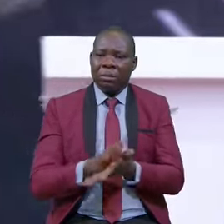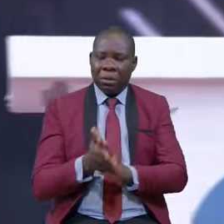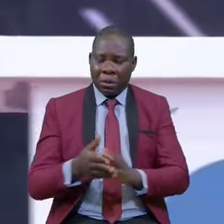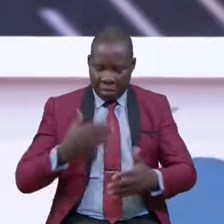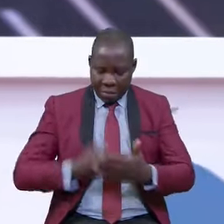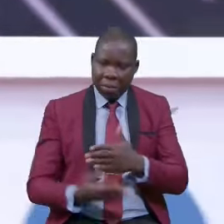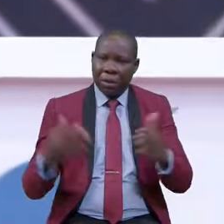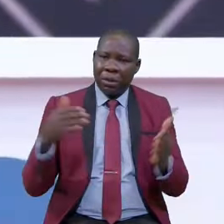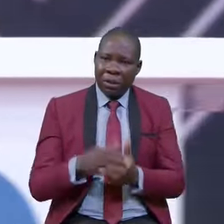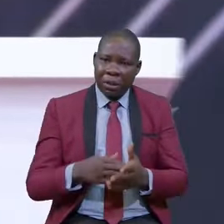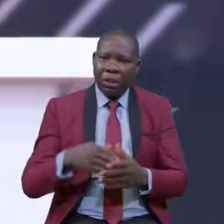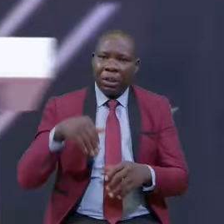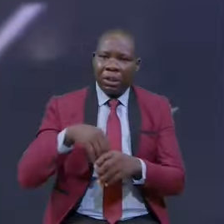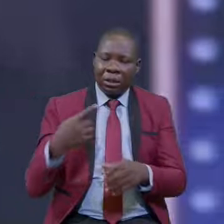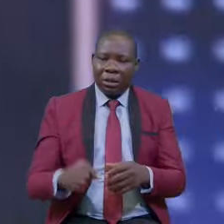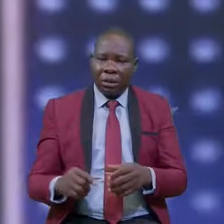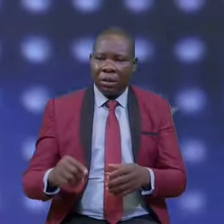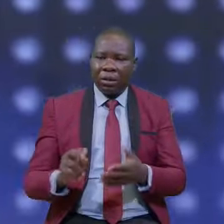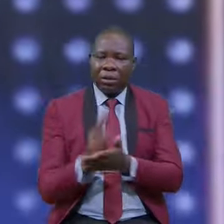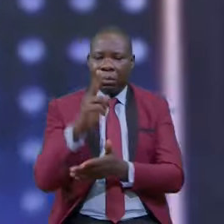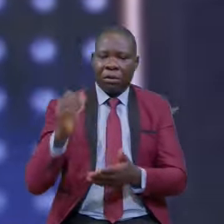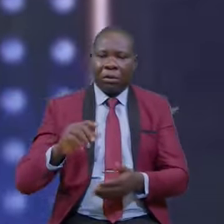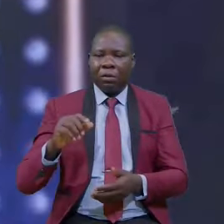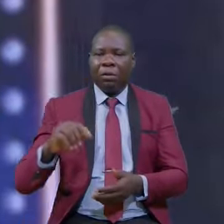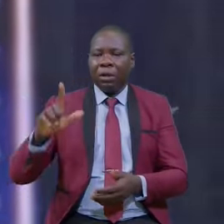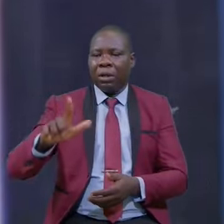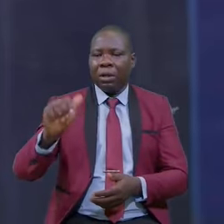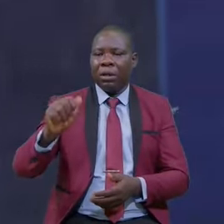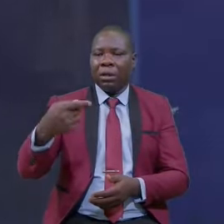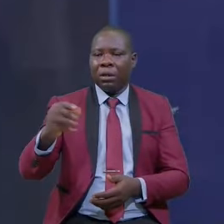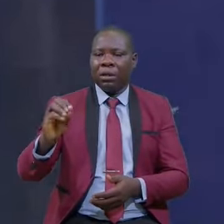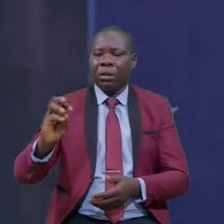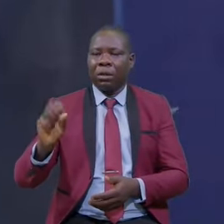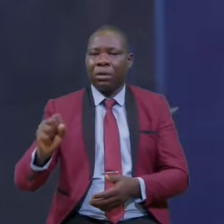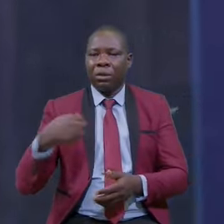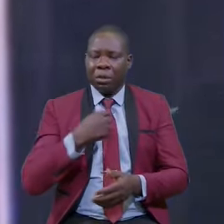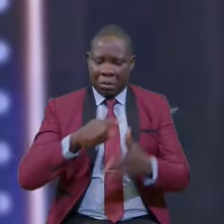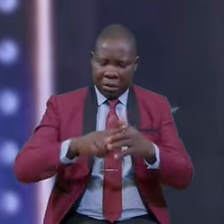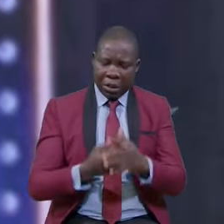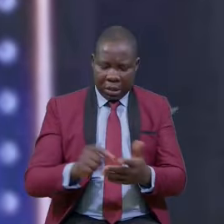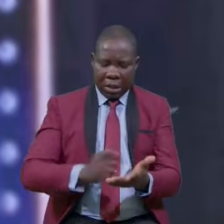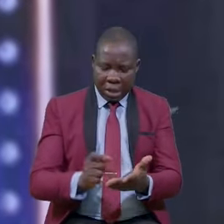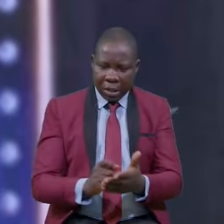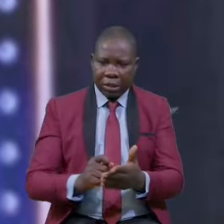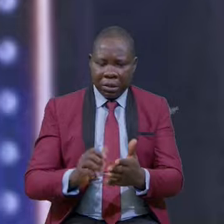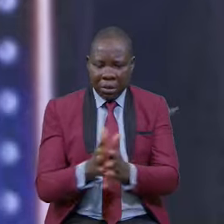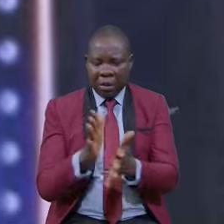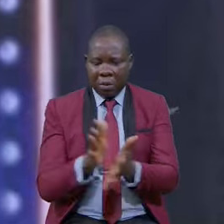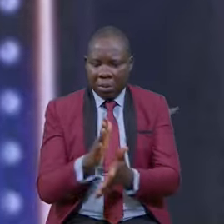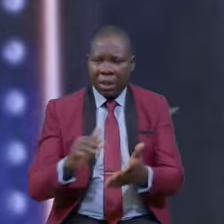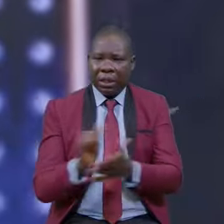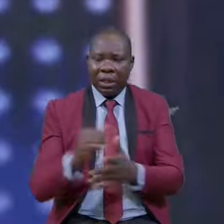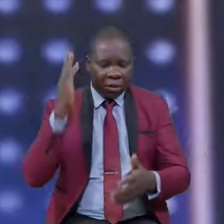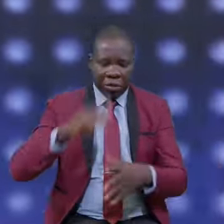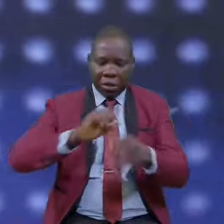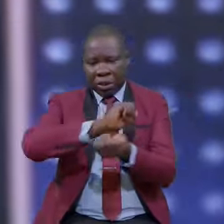Lagos, on a commencé à envoyer des articles qui ont transformé les vies. And lives were being et les vies and étaient transformées. Les